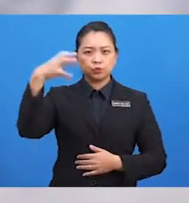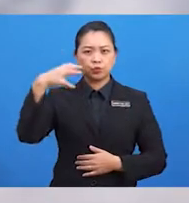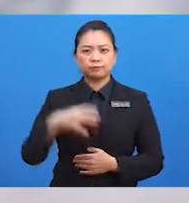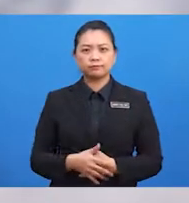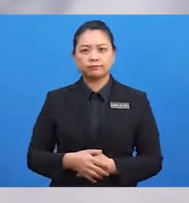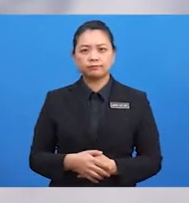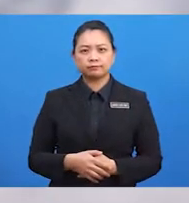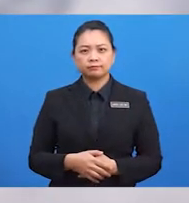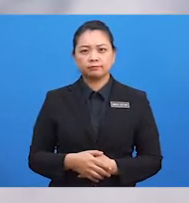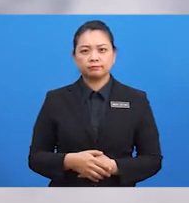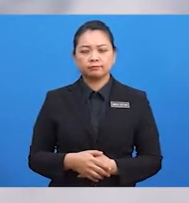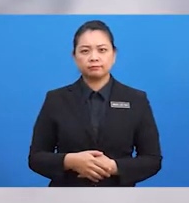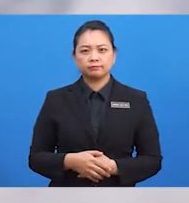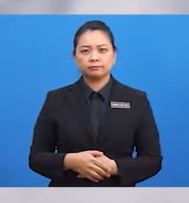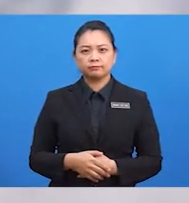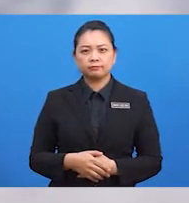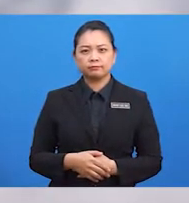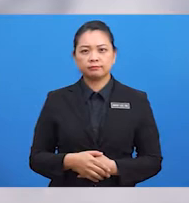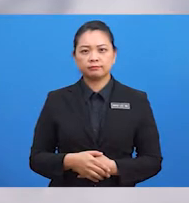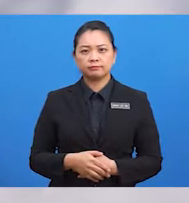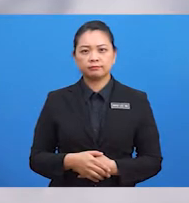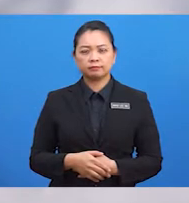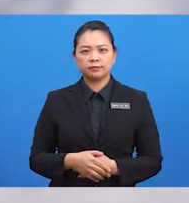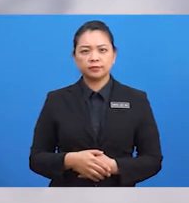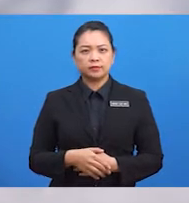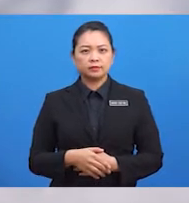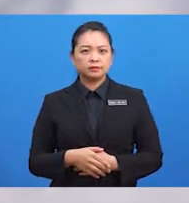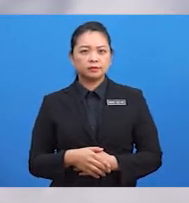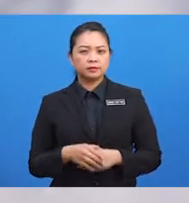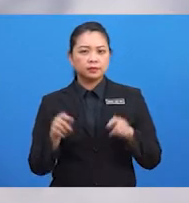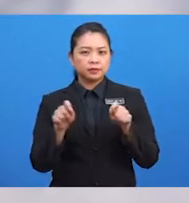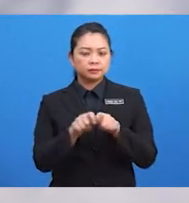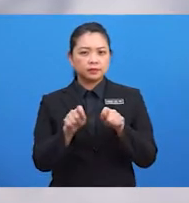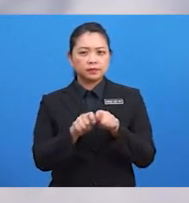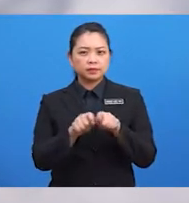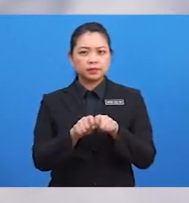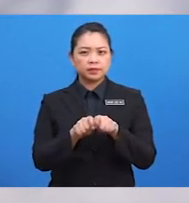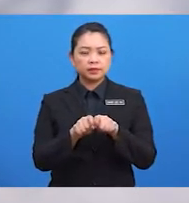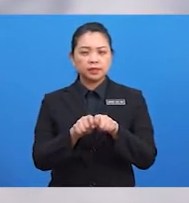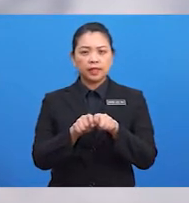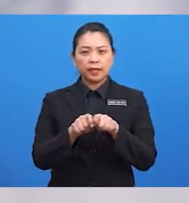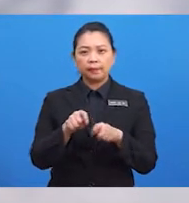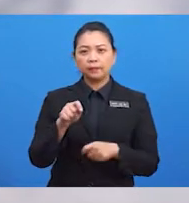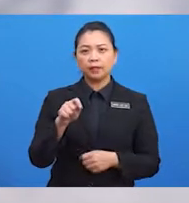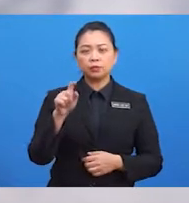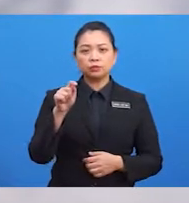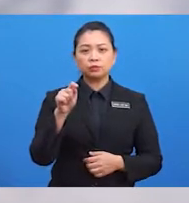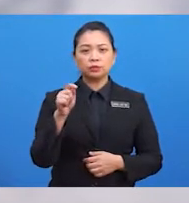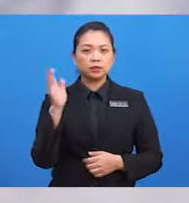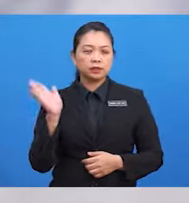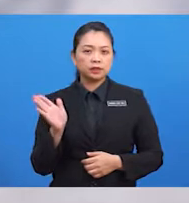saintis astronomi seperti Ptolemy, Copernicus dan Kepler